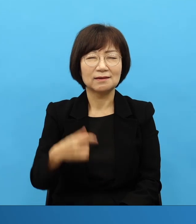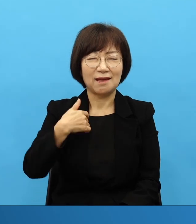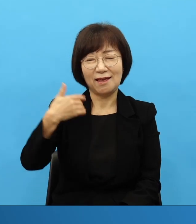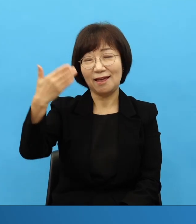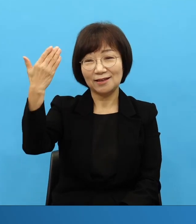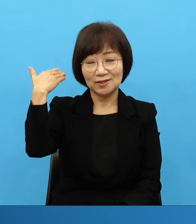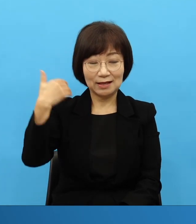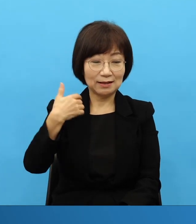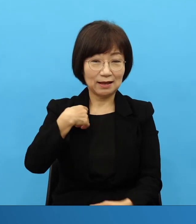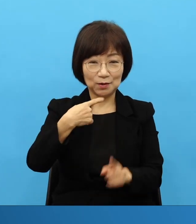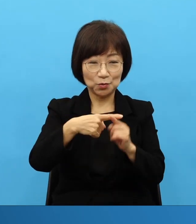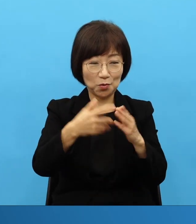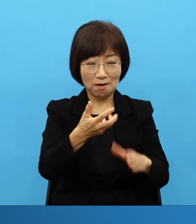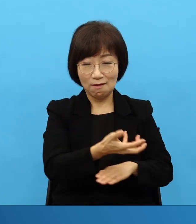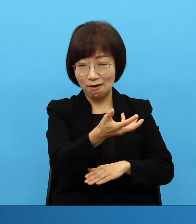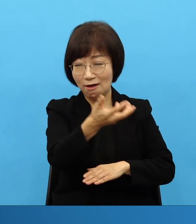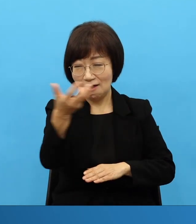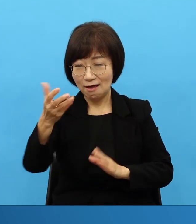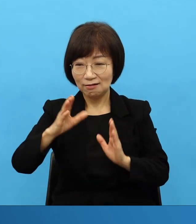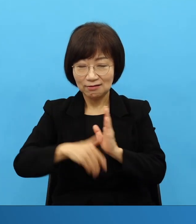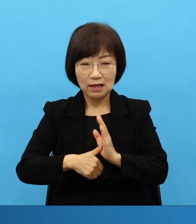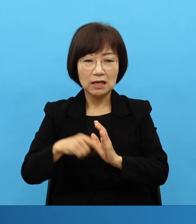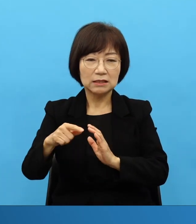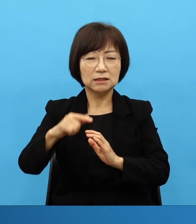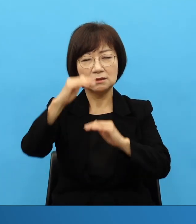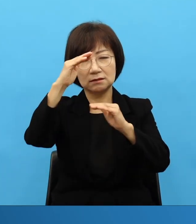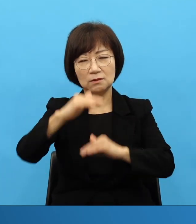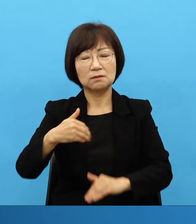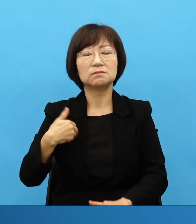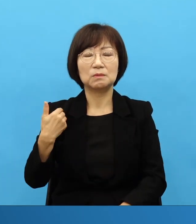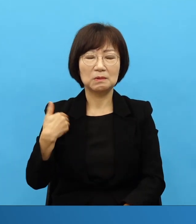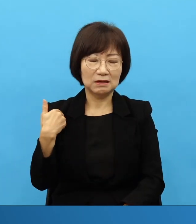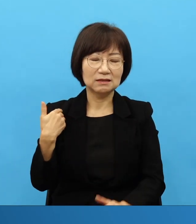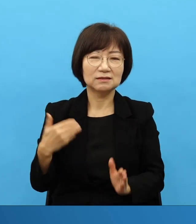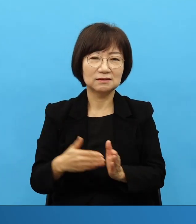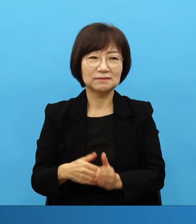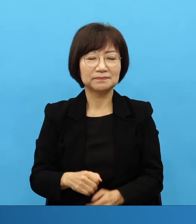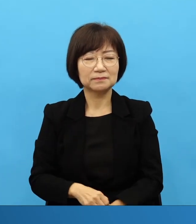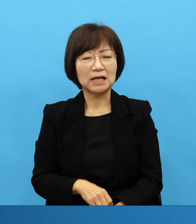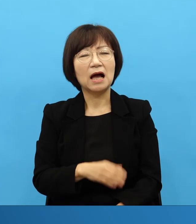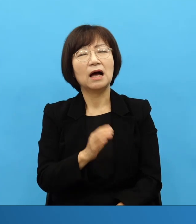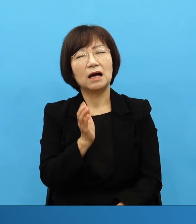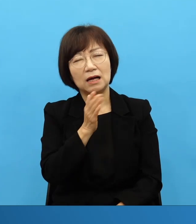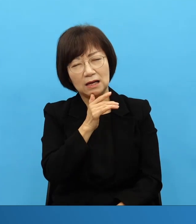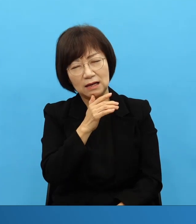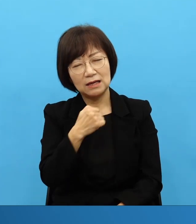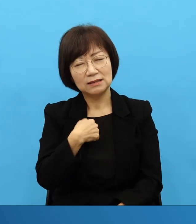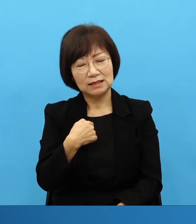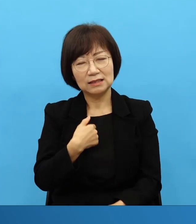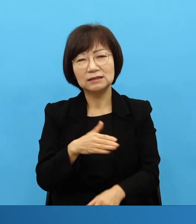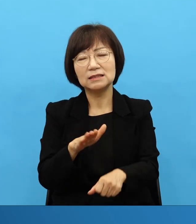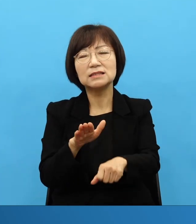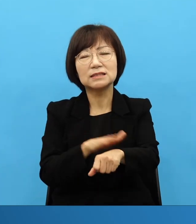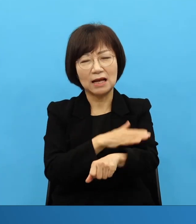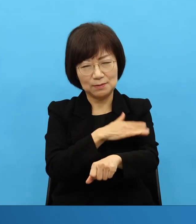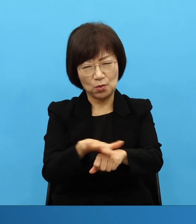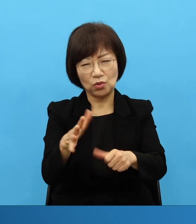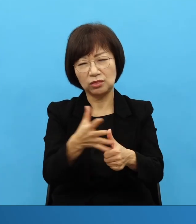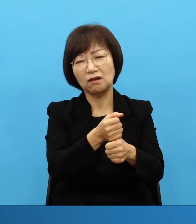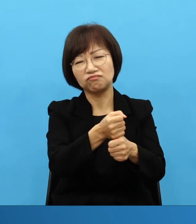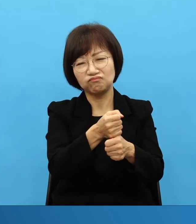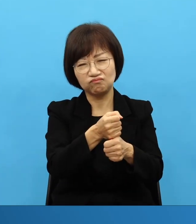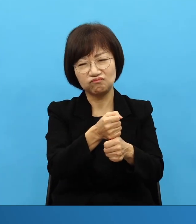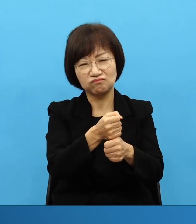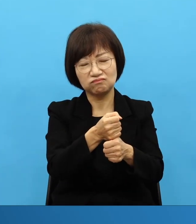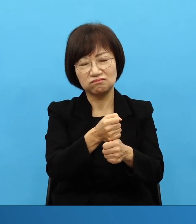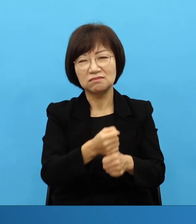this fact. 그래서 그렇다. 나는 지금까지 틀린 것을 믿고 있었고 And I realized to myself, that's right. I've been